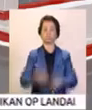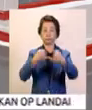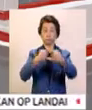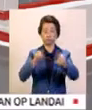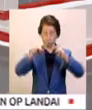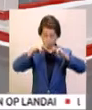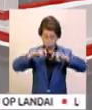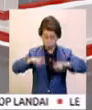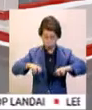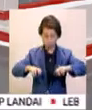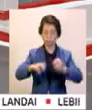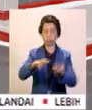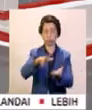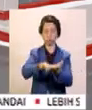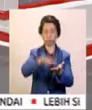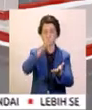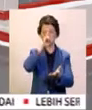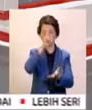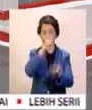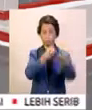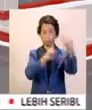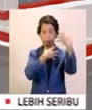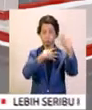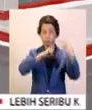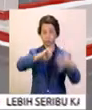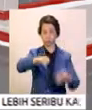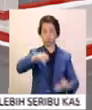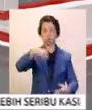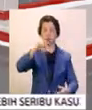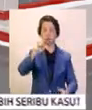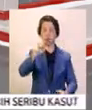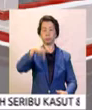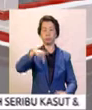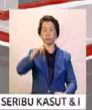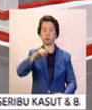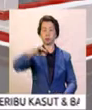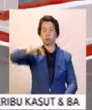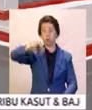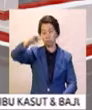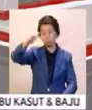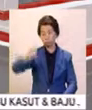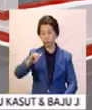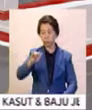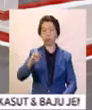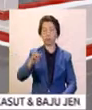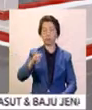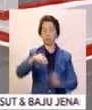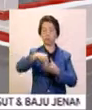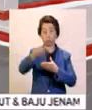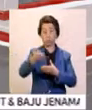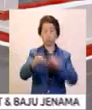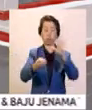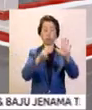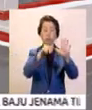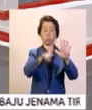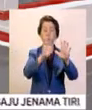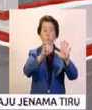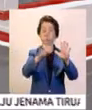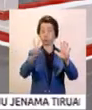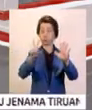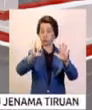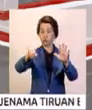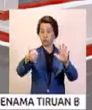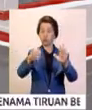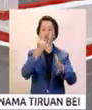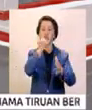Jabatan Siasatan dan Penguatkuasaan Trafik JSPT Bukit Aman telah mengeluarkan sebanyak 5.72